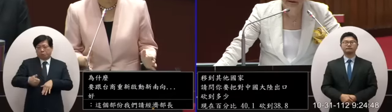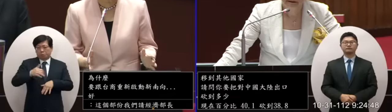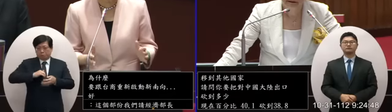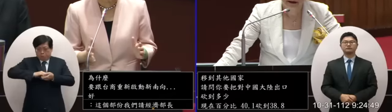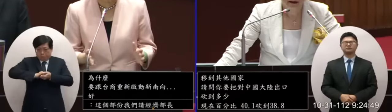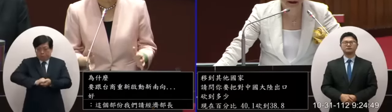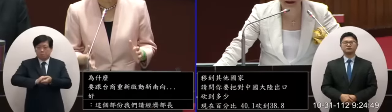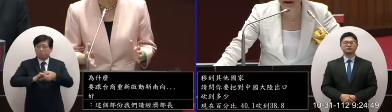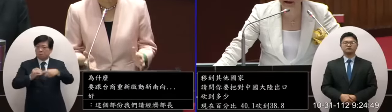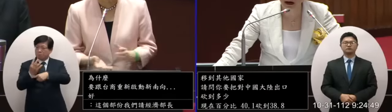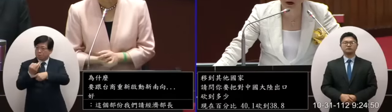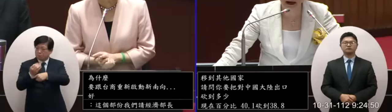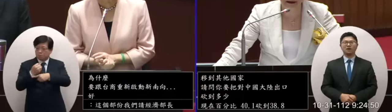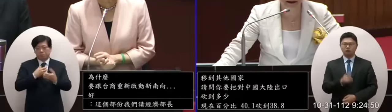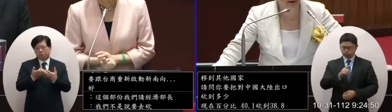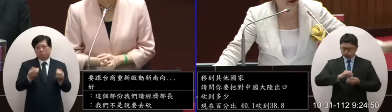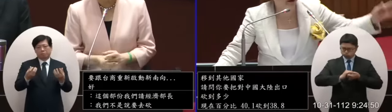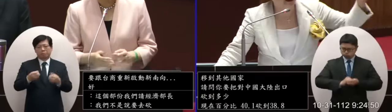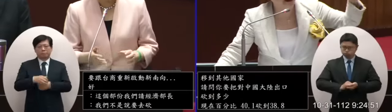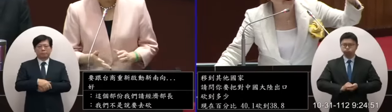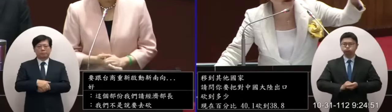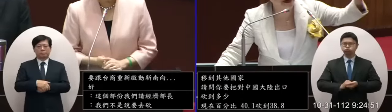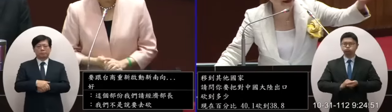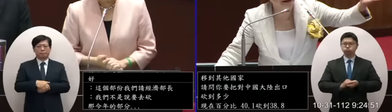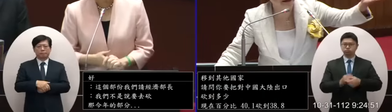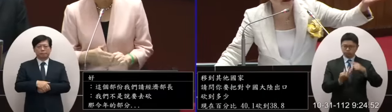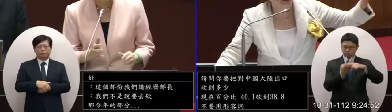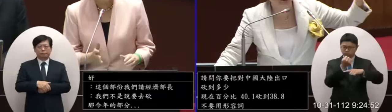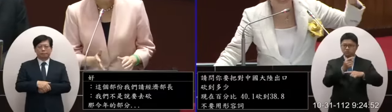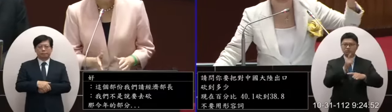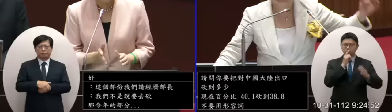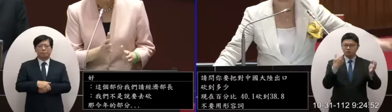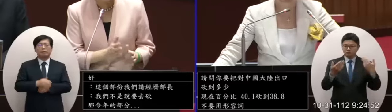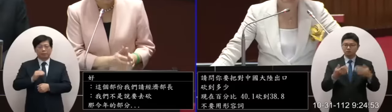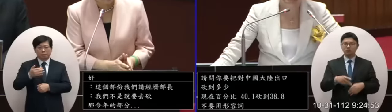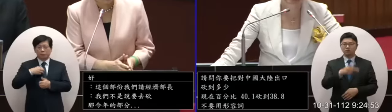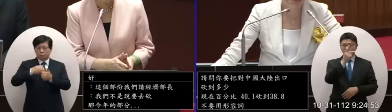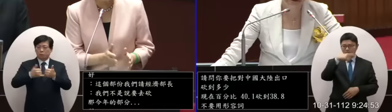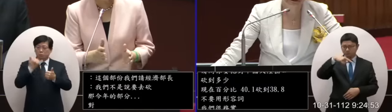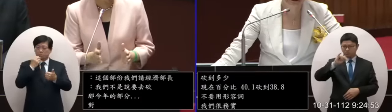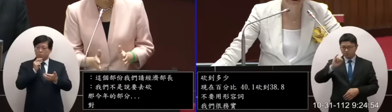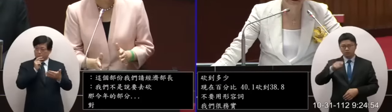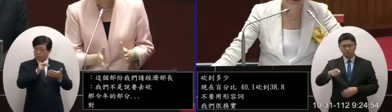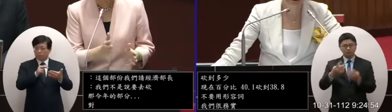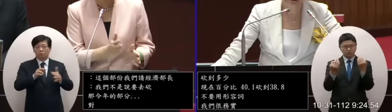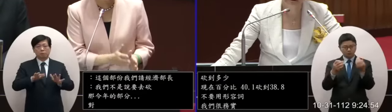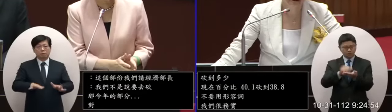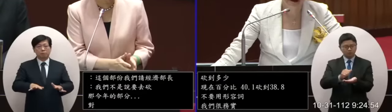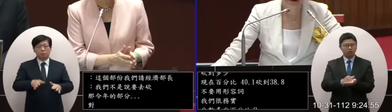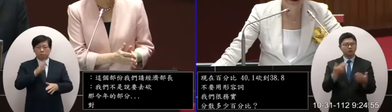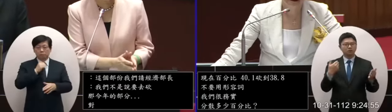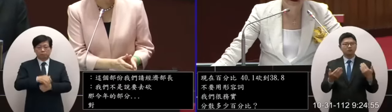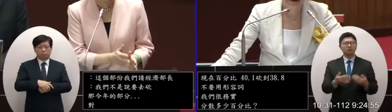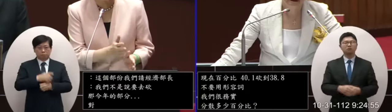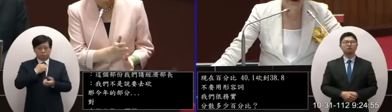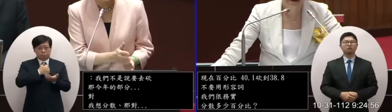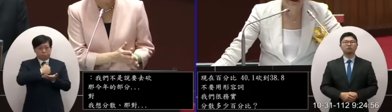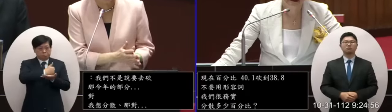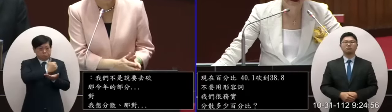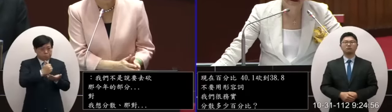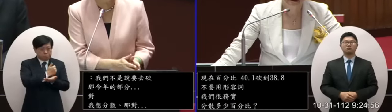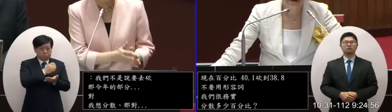去定一个什么叫做分散的目标。 你会有 KPI 的。 但是委员可以看得出来，我们现在直接出口